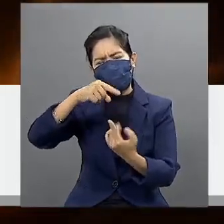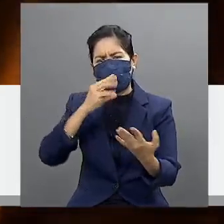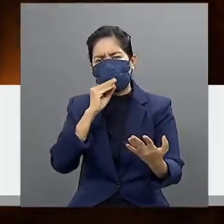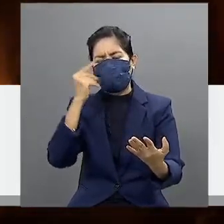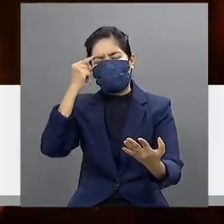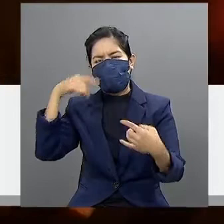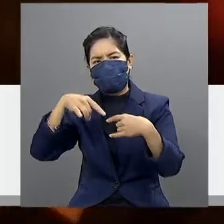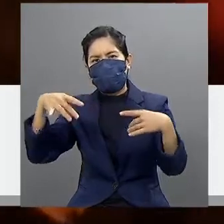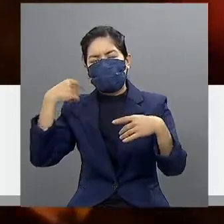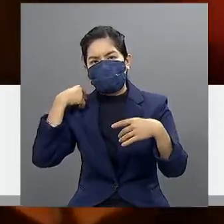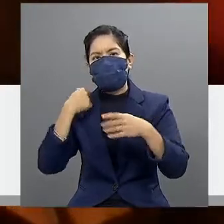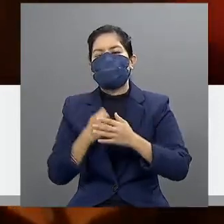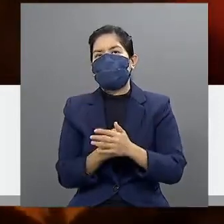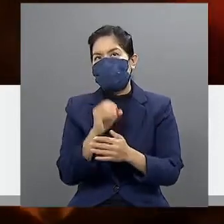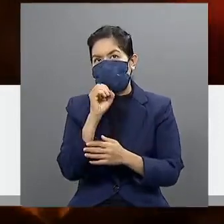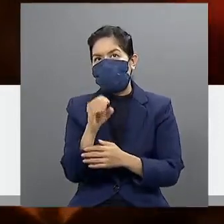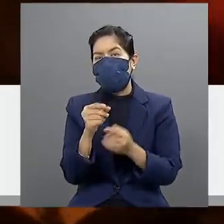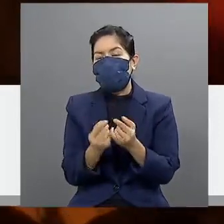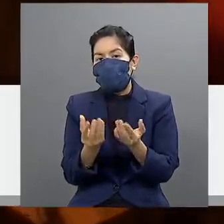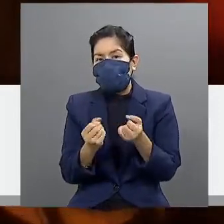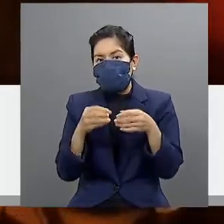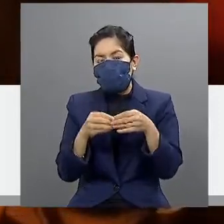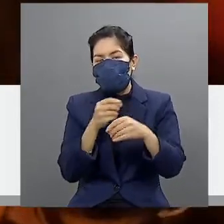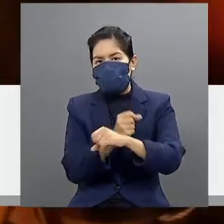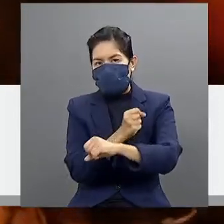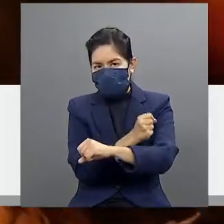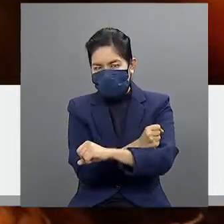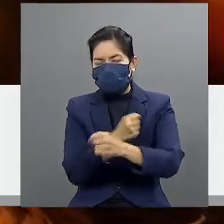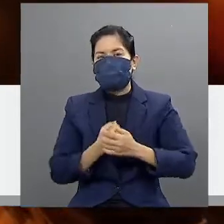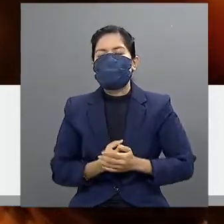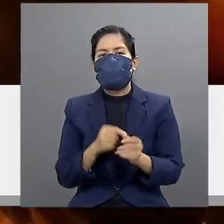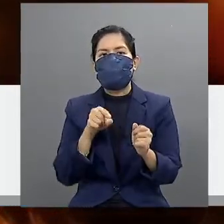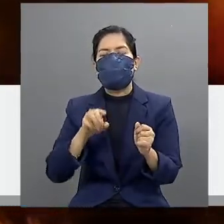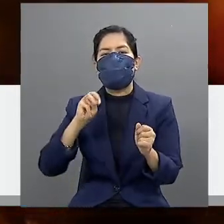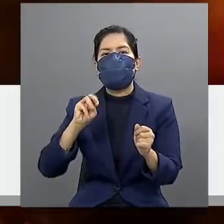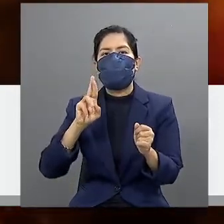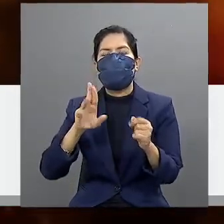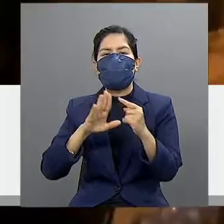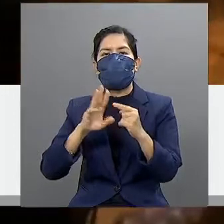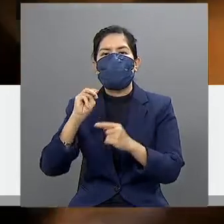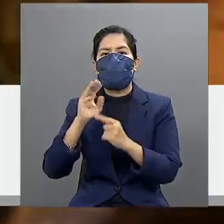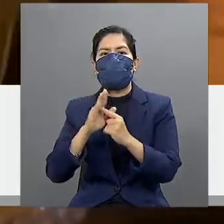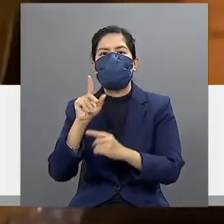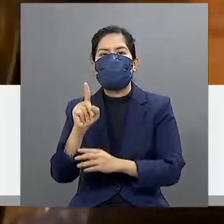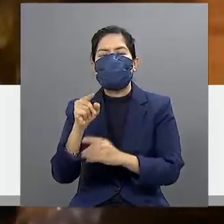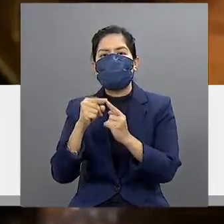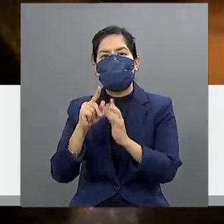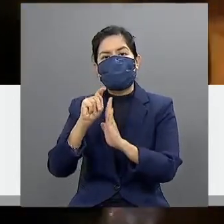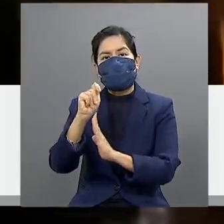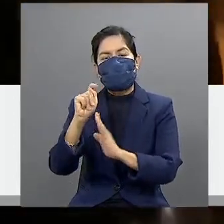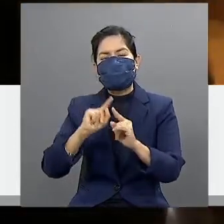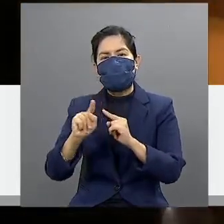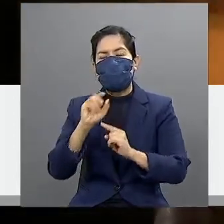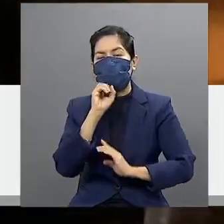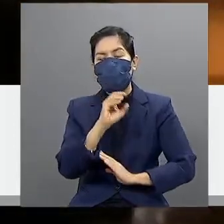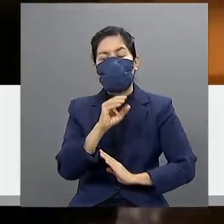ากพื้นที่อำเภอแม่ระมาดจังหวัดตากเพราะว่ามีคนให้ไปรับแต่ปฏิเสธบอกว่าไม่รู้ว่าจะต้องไปส่งที่ไหนแล้วได้ค่าจ้างเท่าไหร่